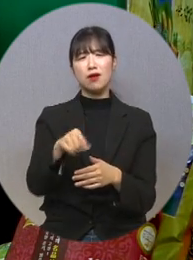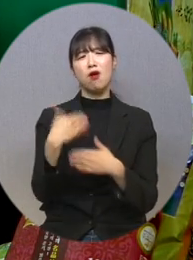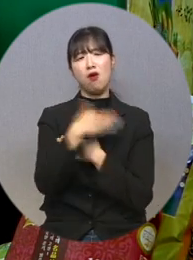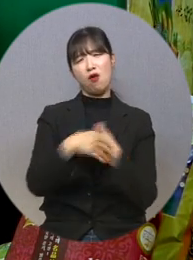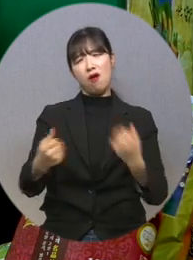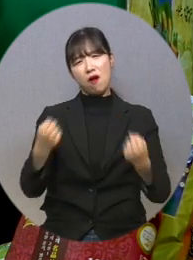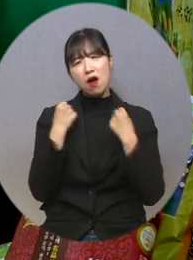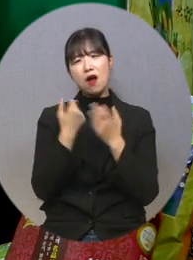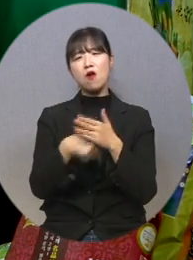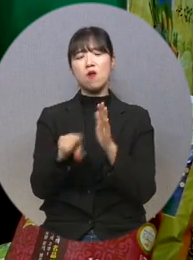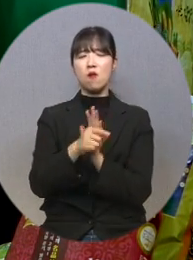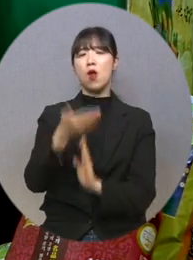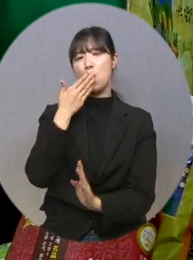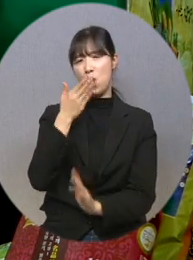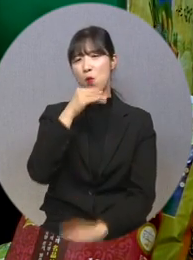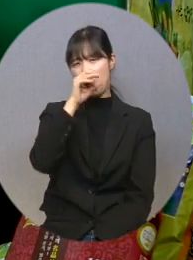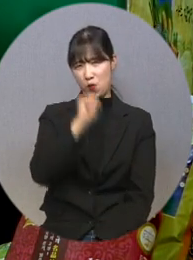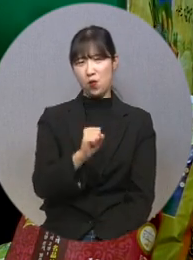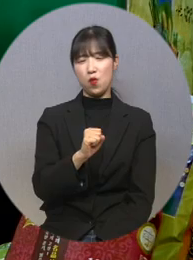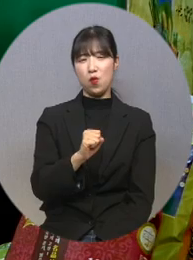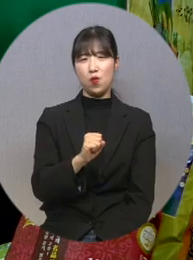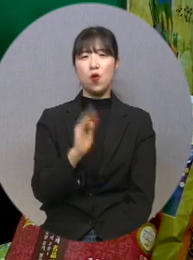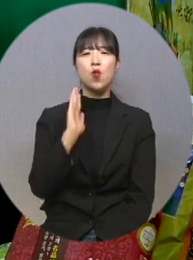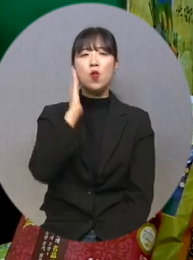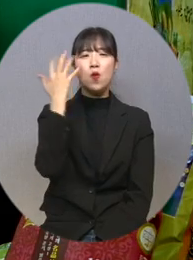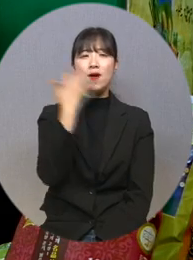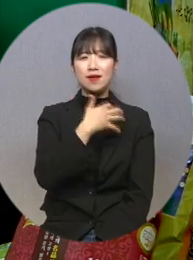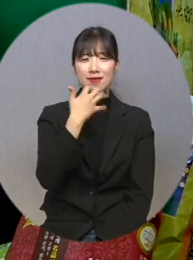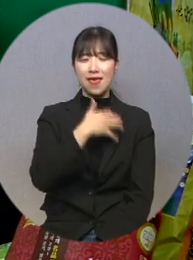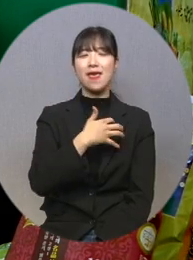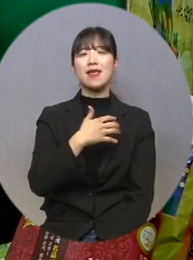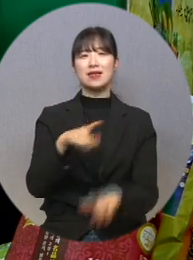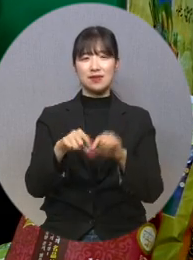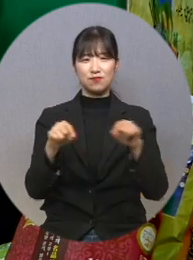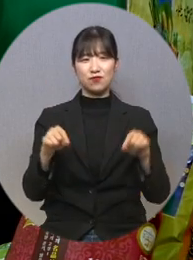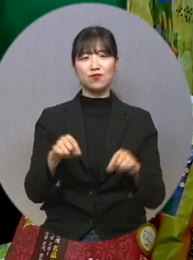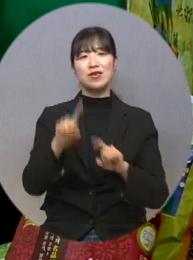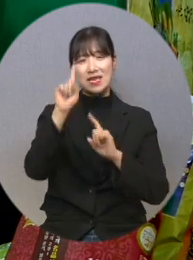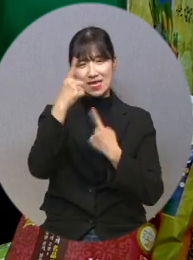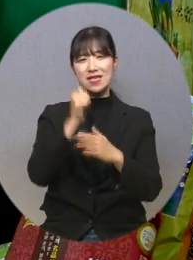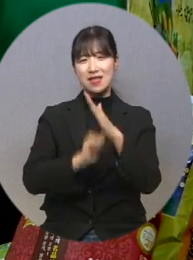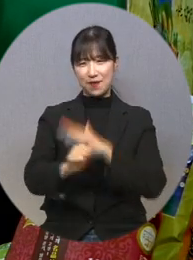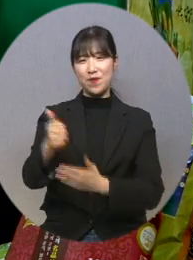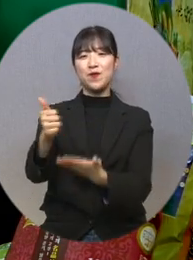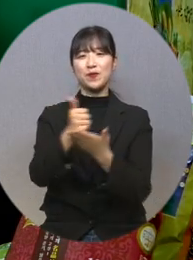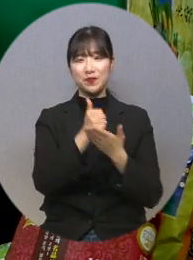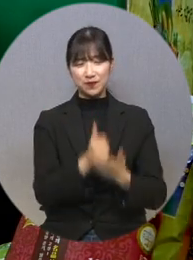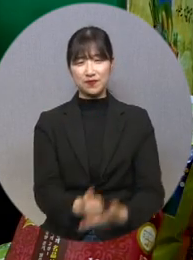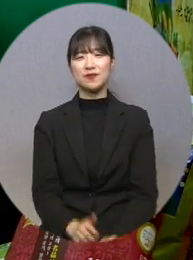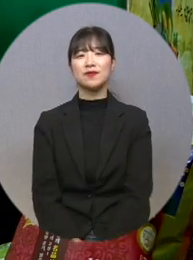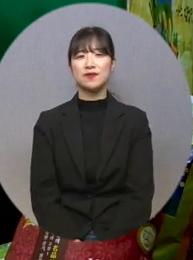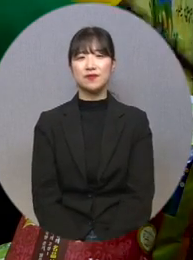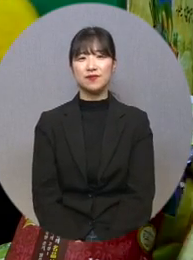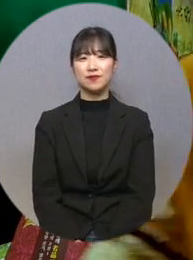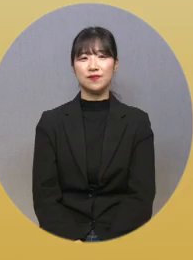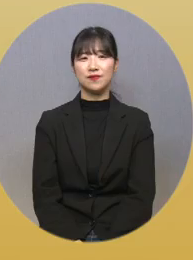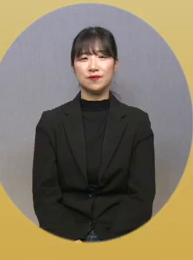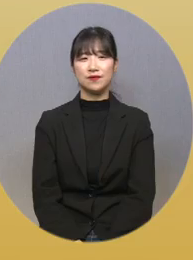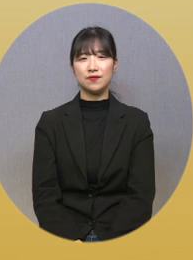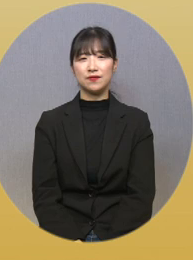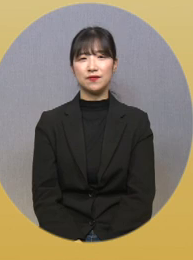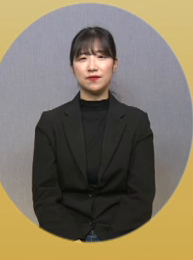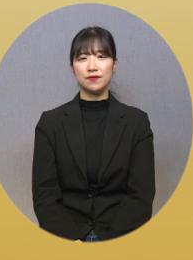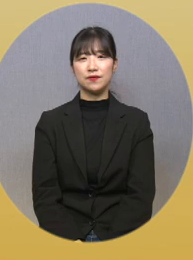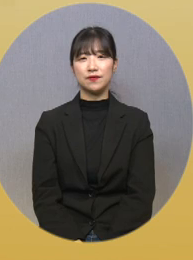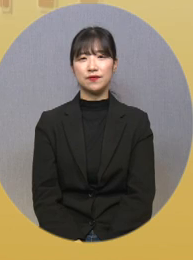건강을 위해서 요거 꼭 드셔야 되겠죠? 녹색 식품에서 나오신 이선숙 대표 모시고 자세한 얘기 들어보겠습니다. 어서오세요. 어서오세요.